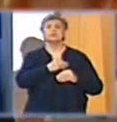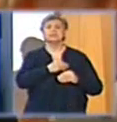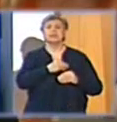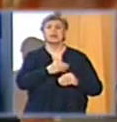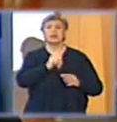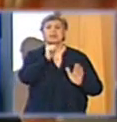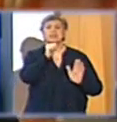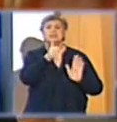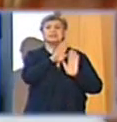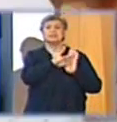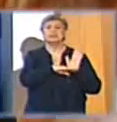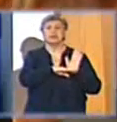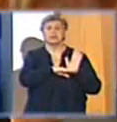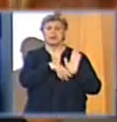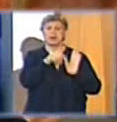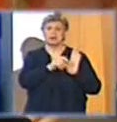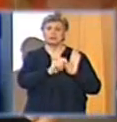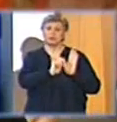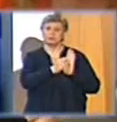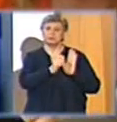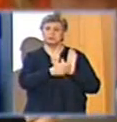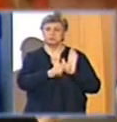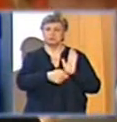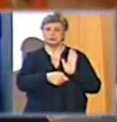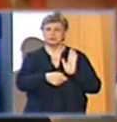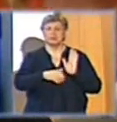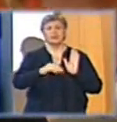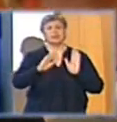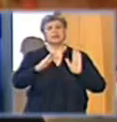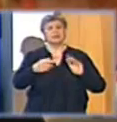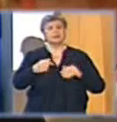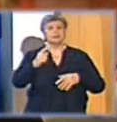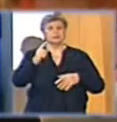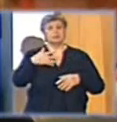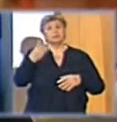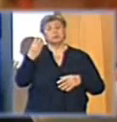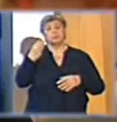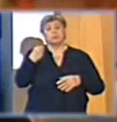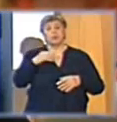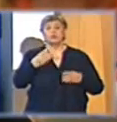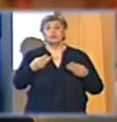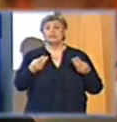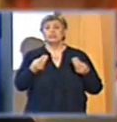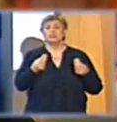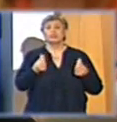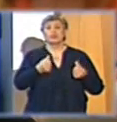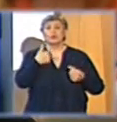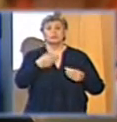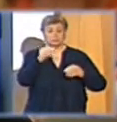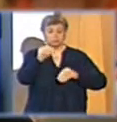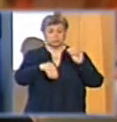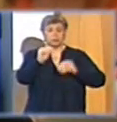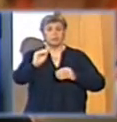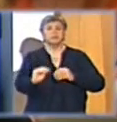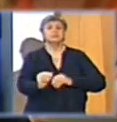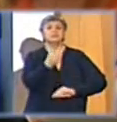υπάρχει μια εικόνα ότι θα επιχειρηθεί και μια αλλαγή στον τρόπο εκλογής Πρόεδρου της Δημοκρατίας. Ότι ο